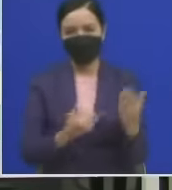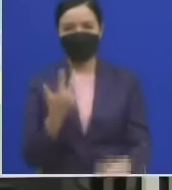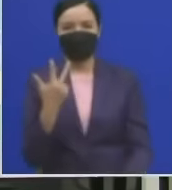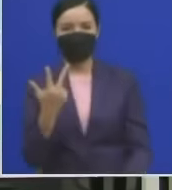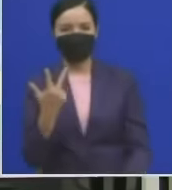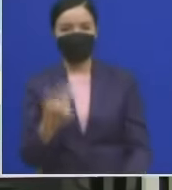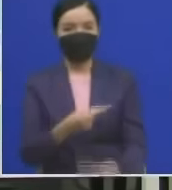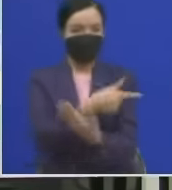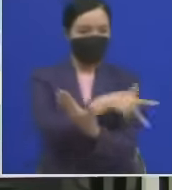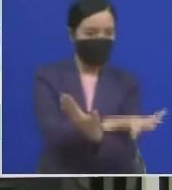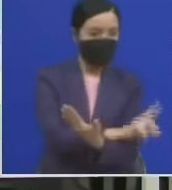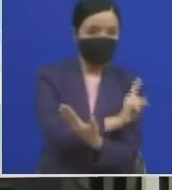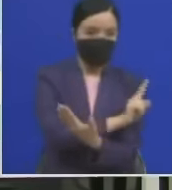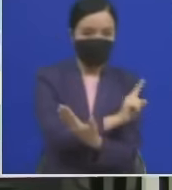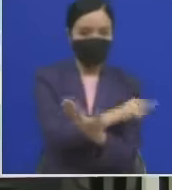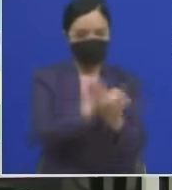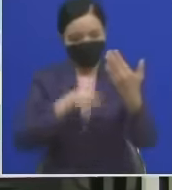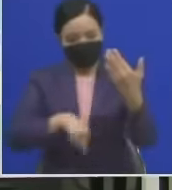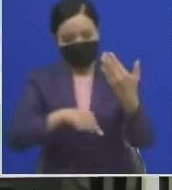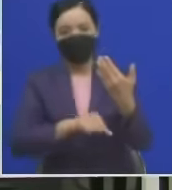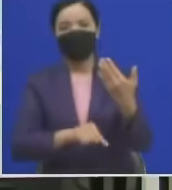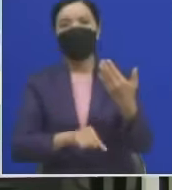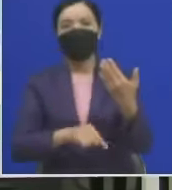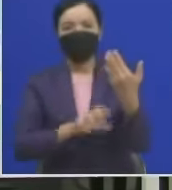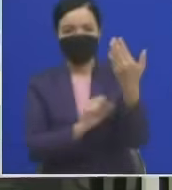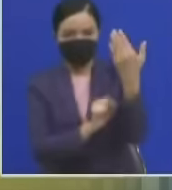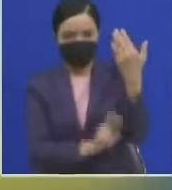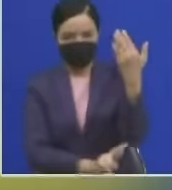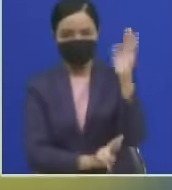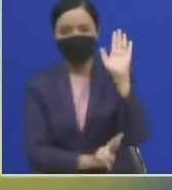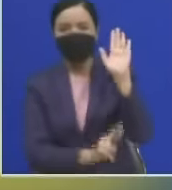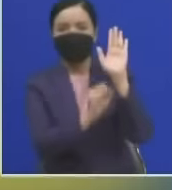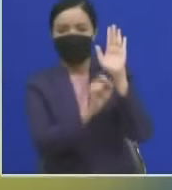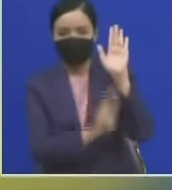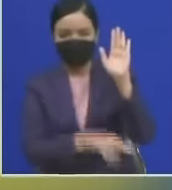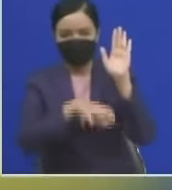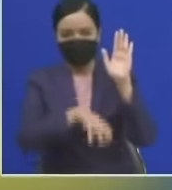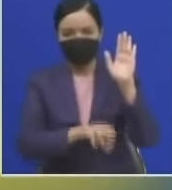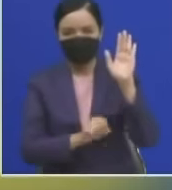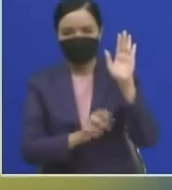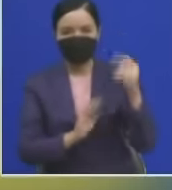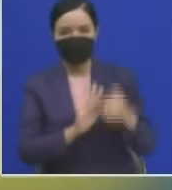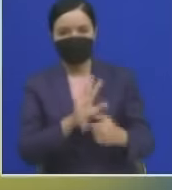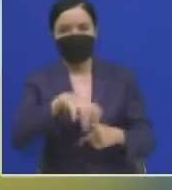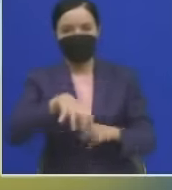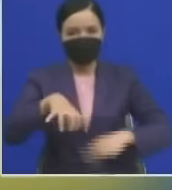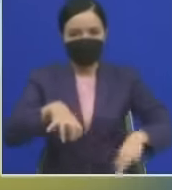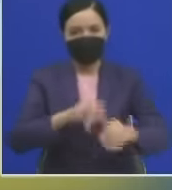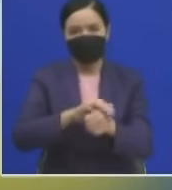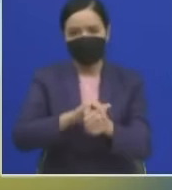ค่ะ นะเพิ่มจากภูเก็ตมีผลแล้วนะครับก็คือสุราษฎร์ธานีเกาะสมุยเกาะเต่าเกาะพะงัน